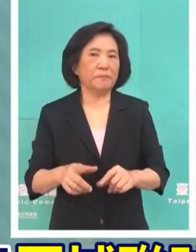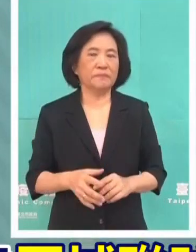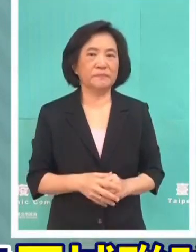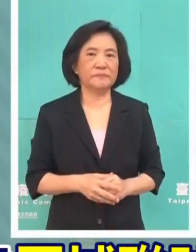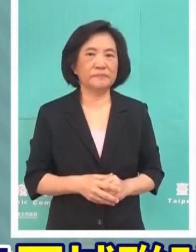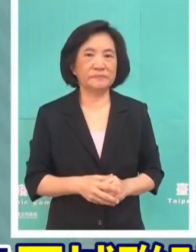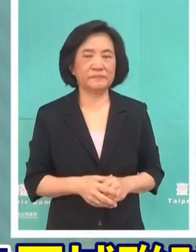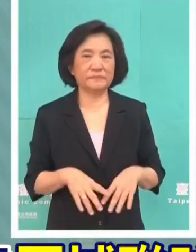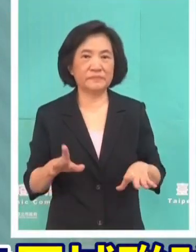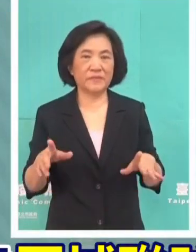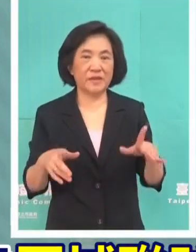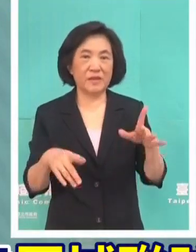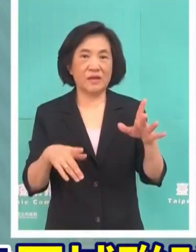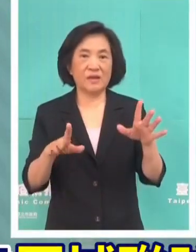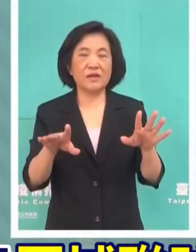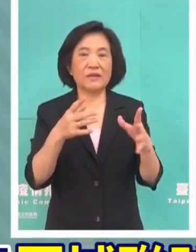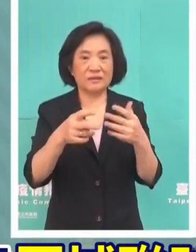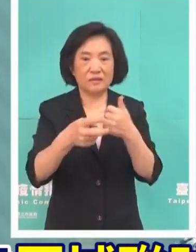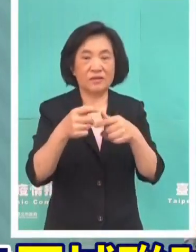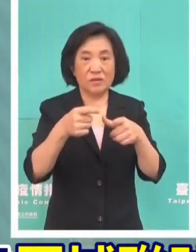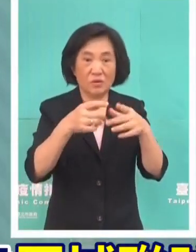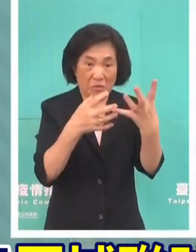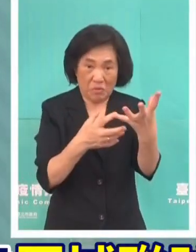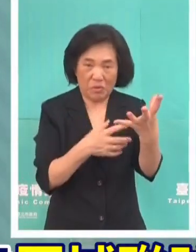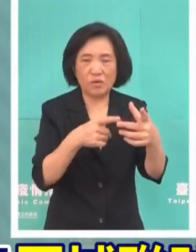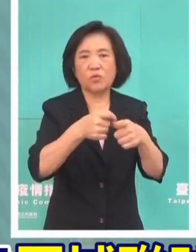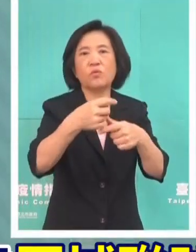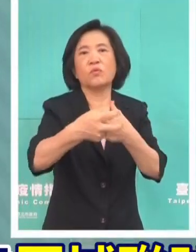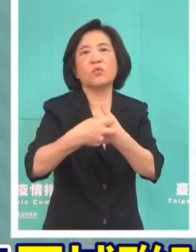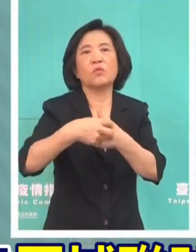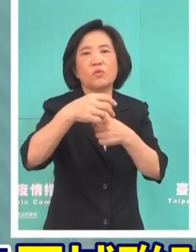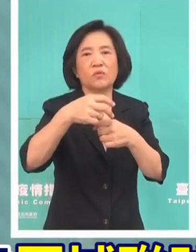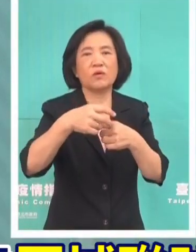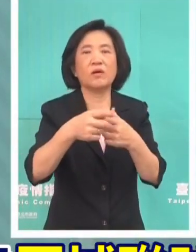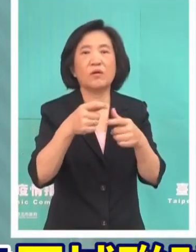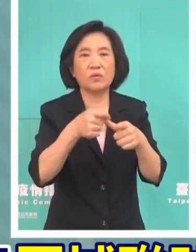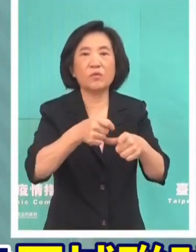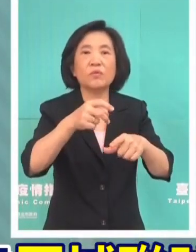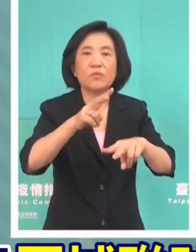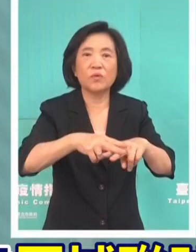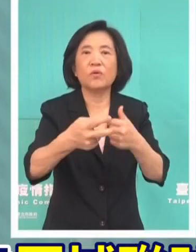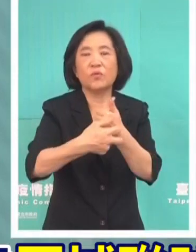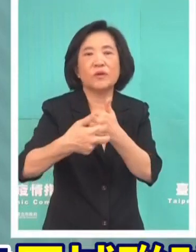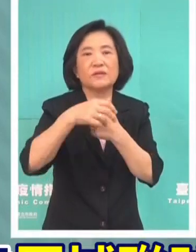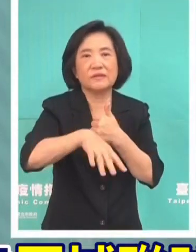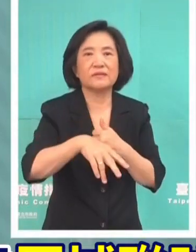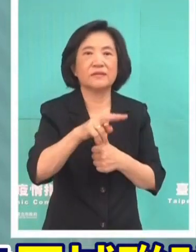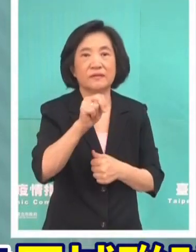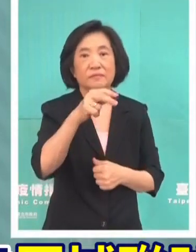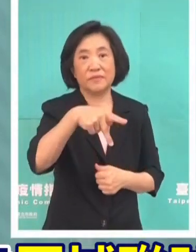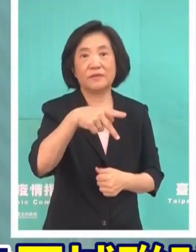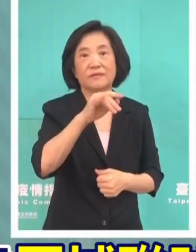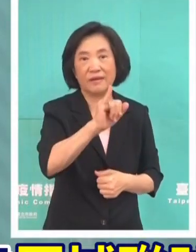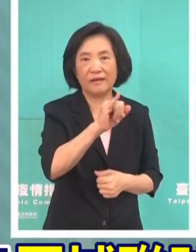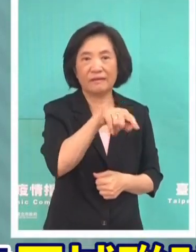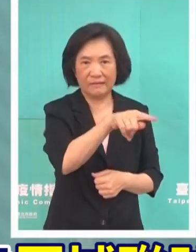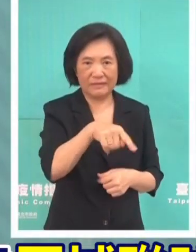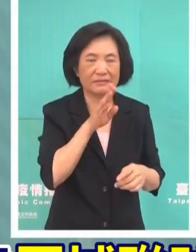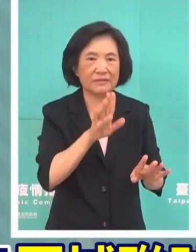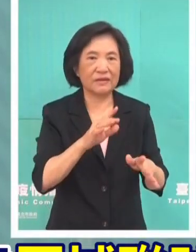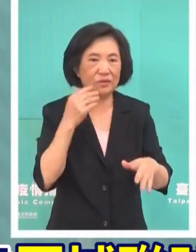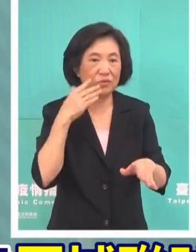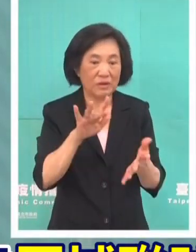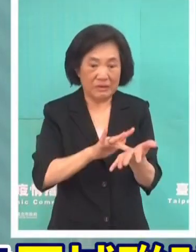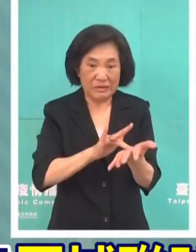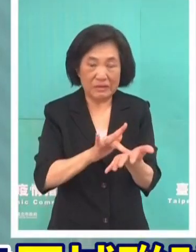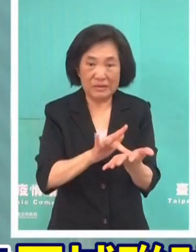在人数多，他还是要靠工位的手段，这种我们叫 NPI， 那pharmacology intervention 非药物的这